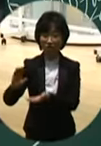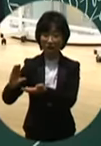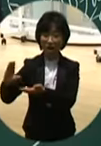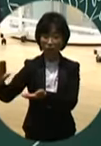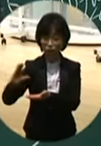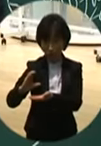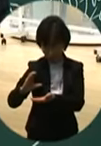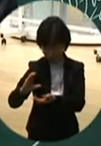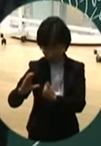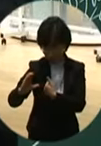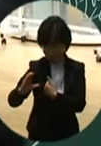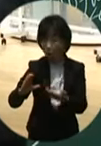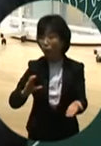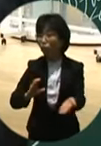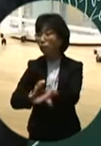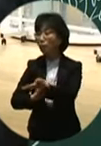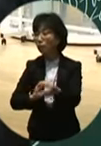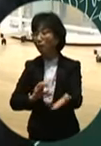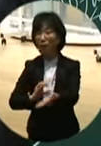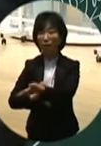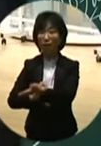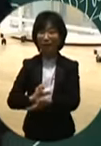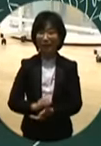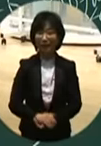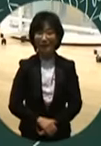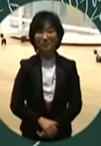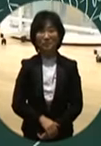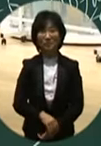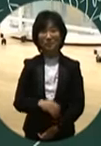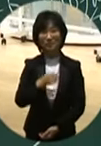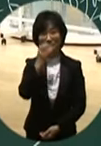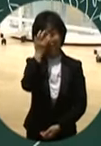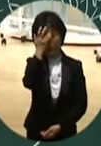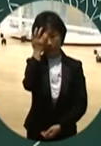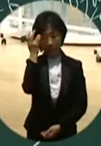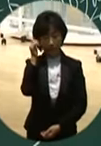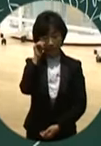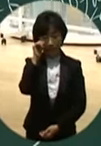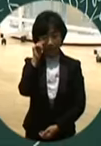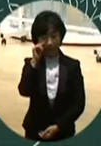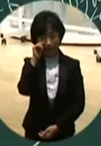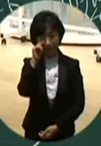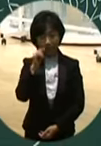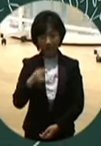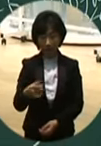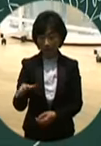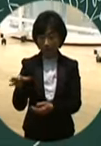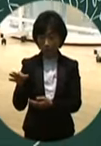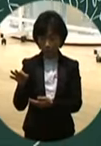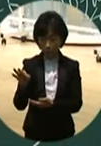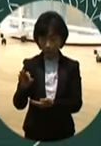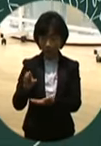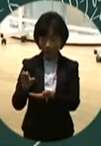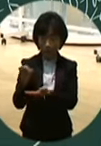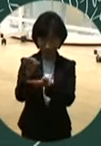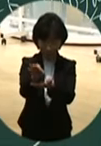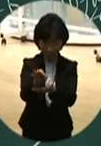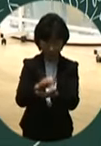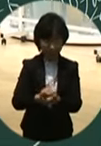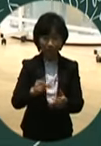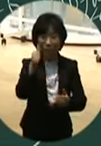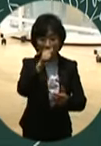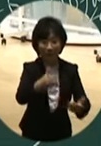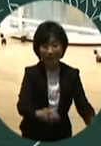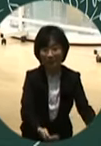because he said he will pay so much money for it, he said, "Okay, fine, you can get the cat." 이제 돈 주고 고양이를 탁 끌어왔다. And said, so he paid the